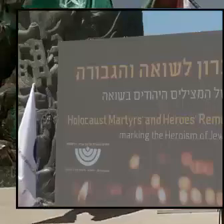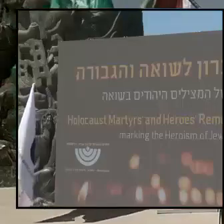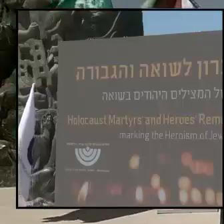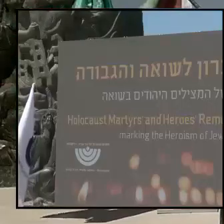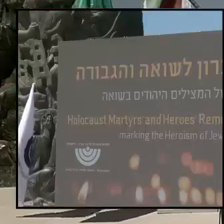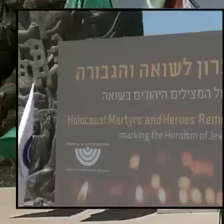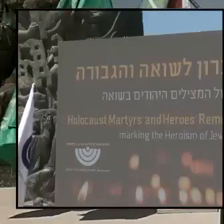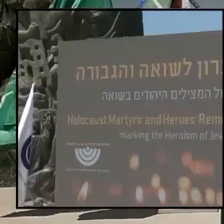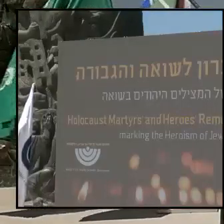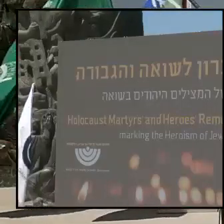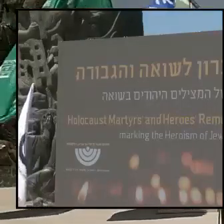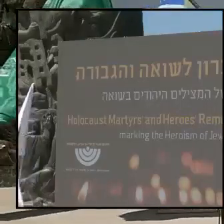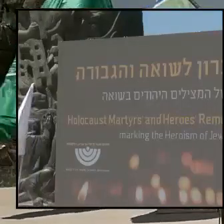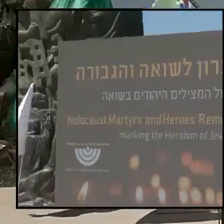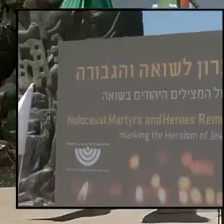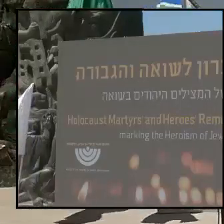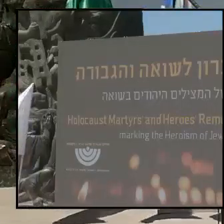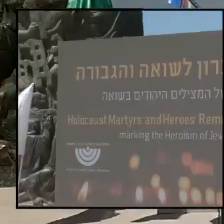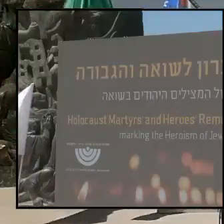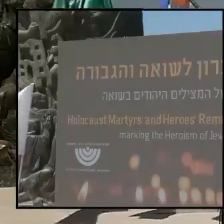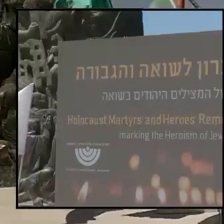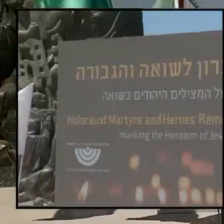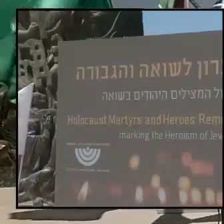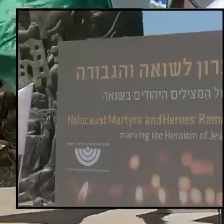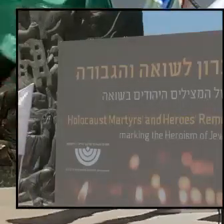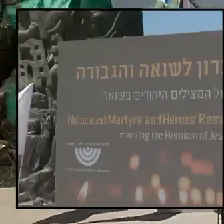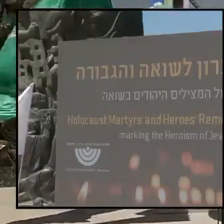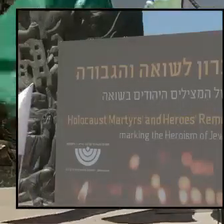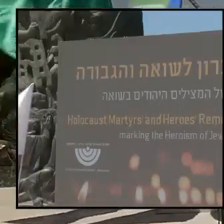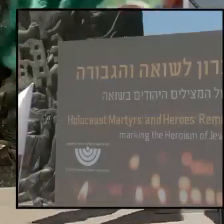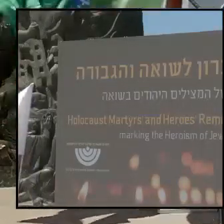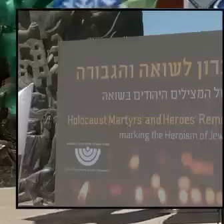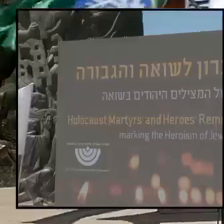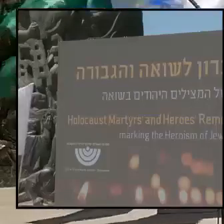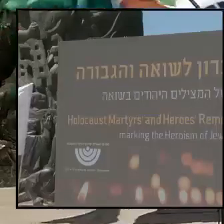חברים, אתם מוזמנים כמובן עם המשפחות. בבקשה.